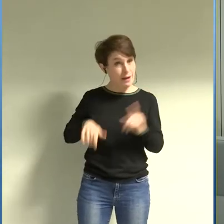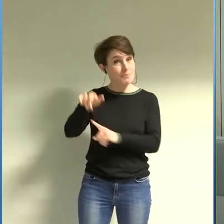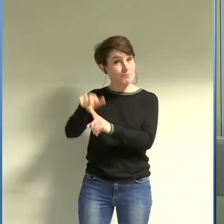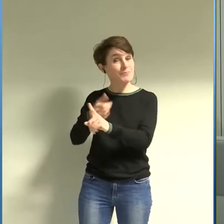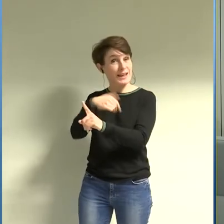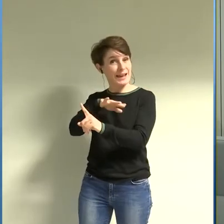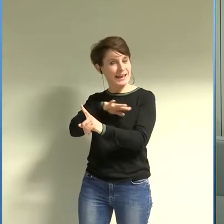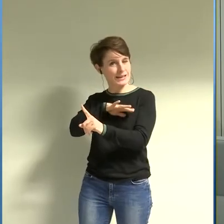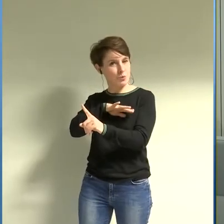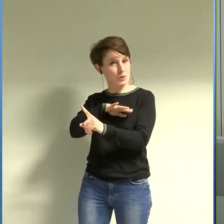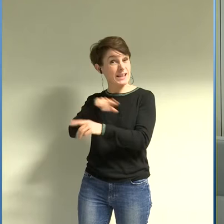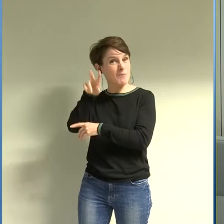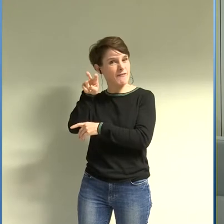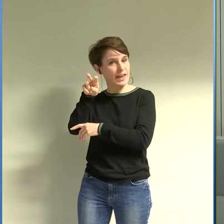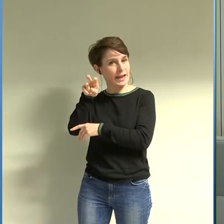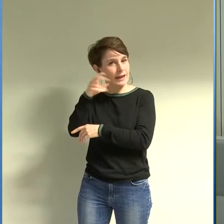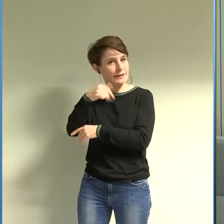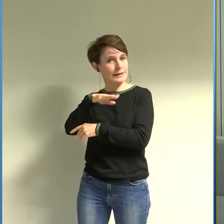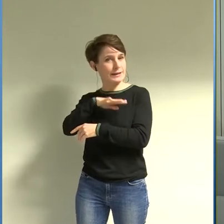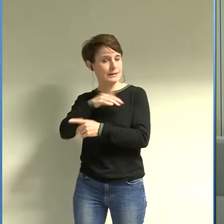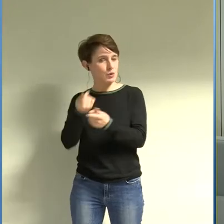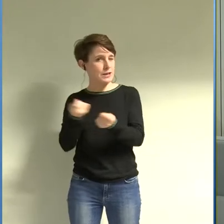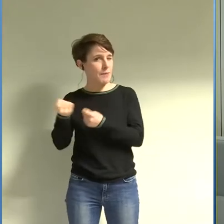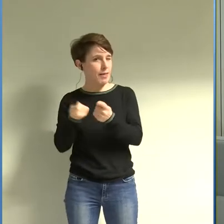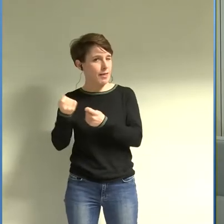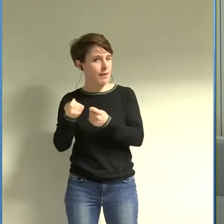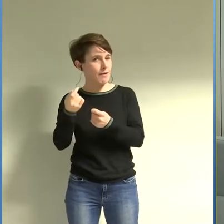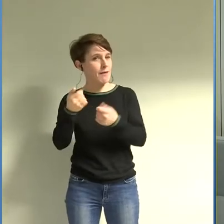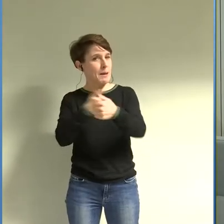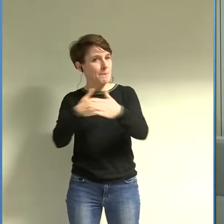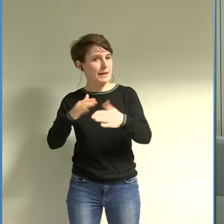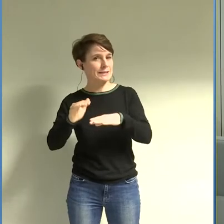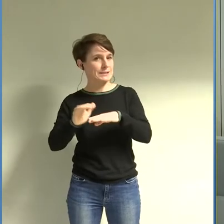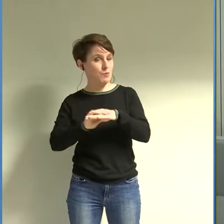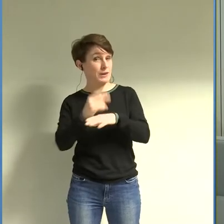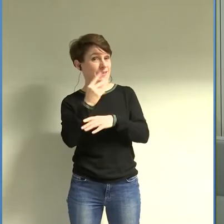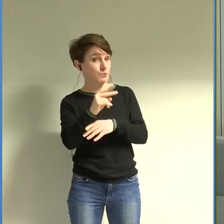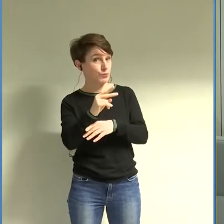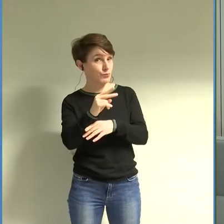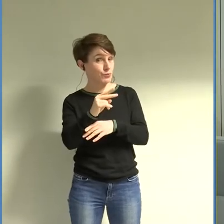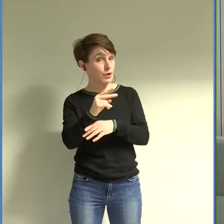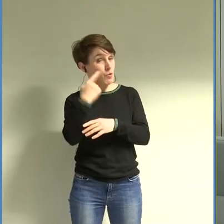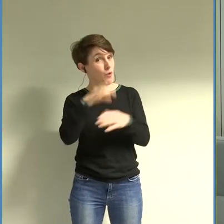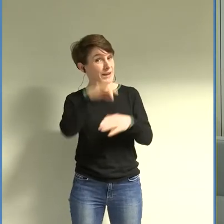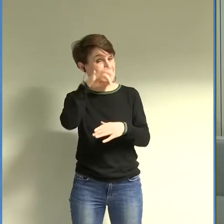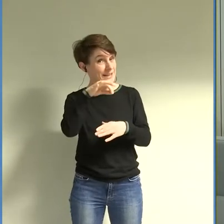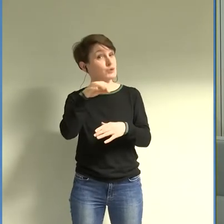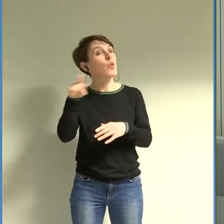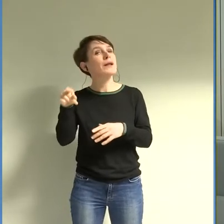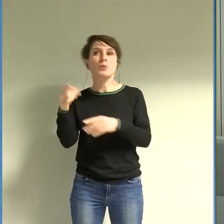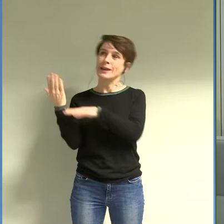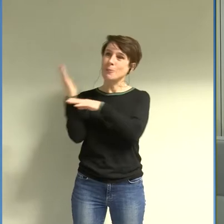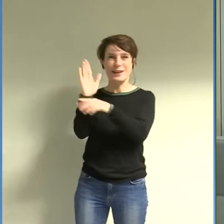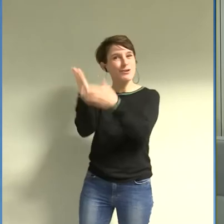des verts chargé des négociations de votre parti pour les élections et le présenter comme citoyen indépendant chargé de vous interpeller au nom des